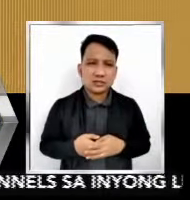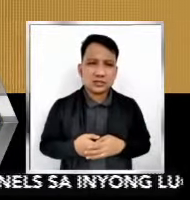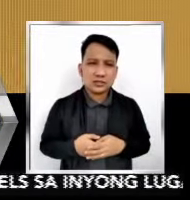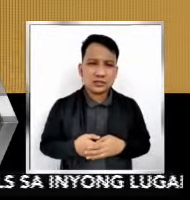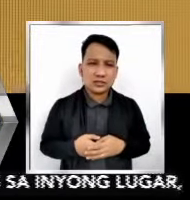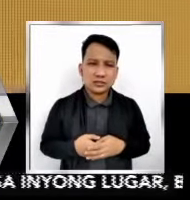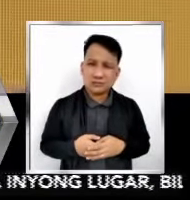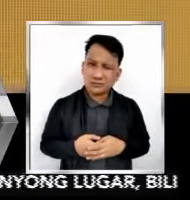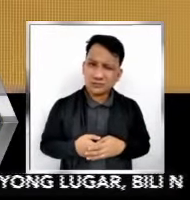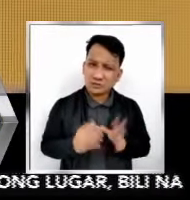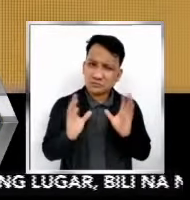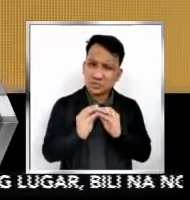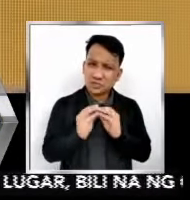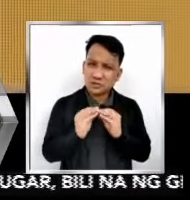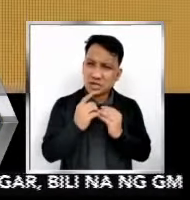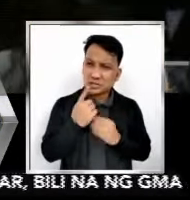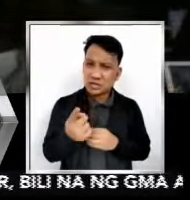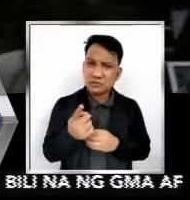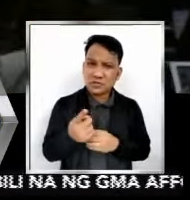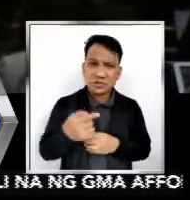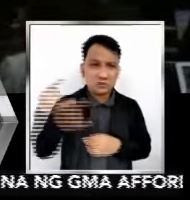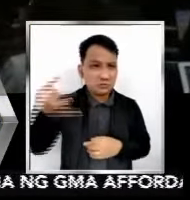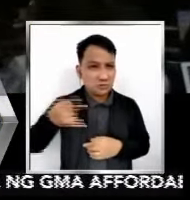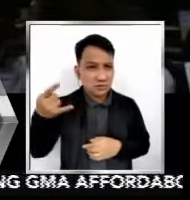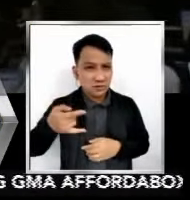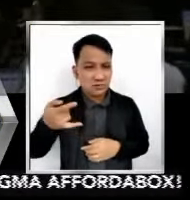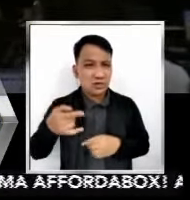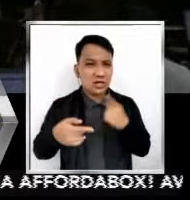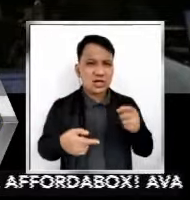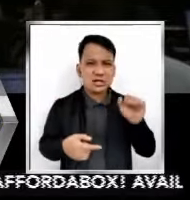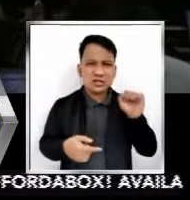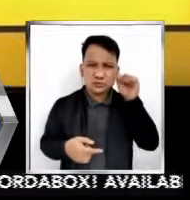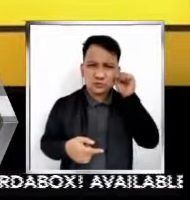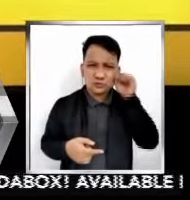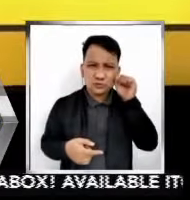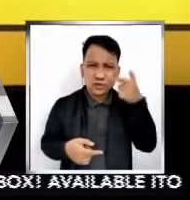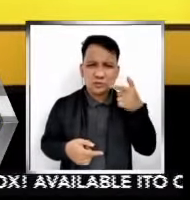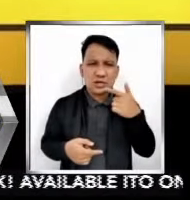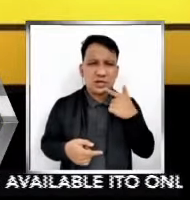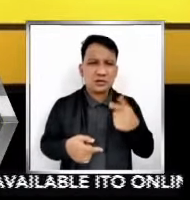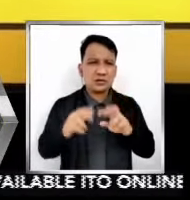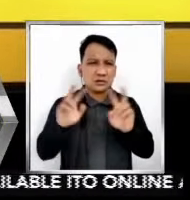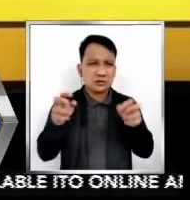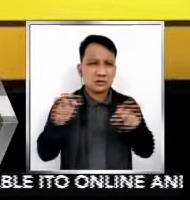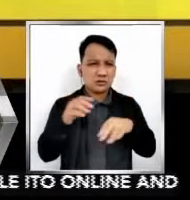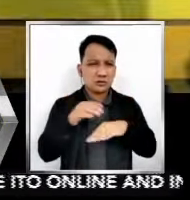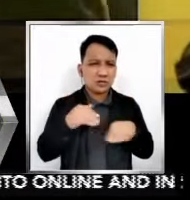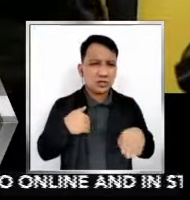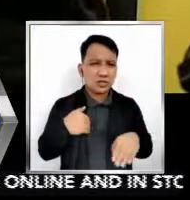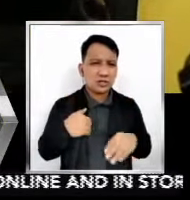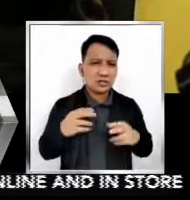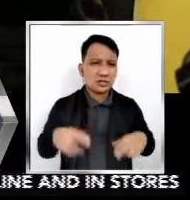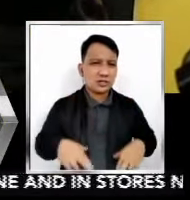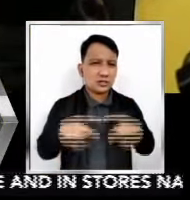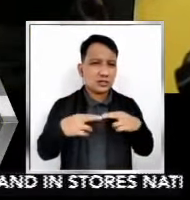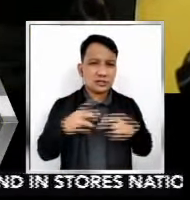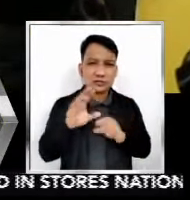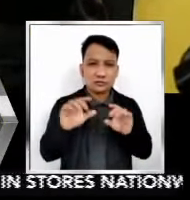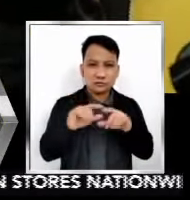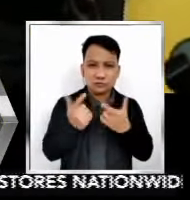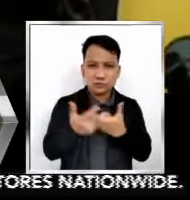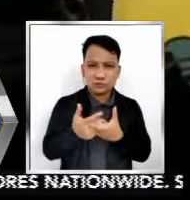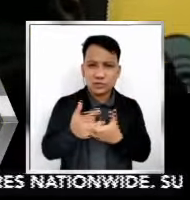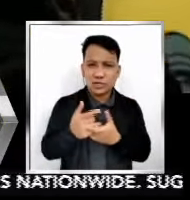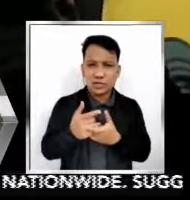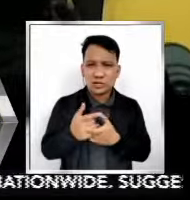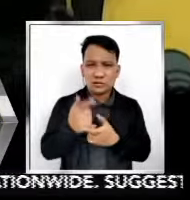sabi ng rapper ng BTS na si Suga, napabirong tinawag ng ARMY na resident psychic ng grupo. Goal nilang makakuha ng isa